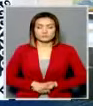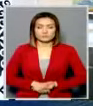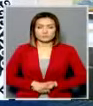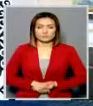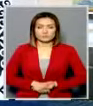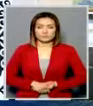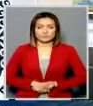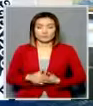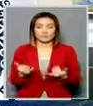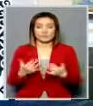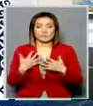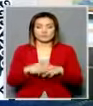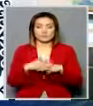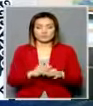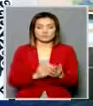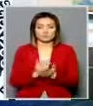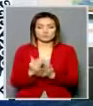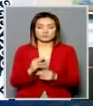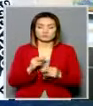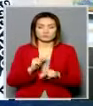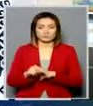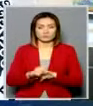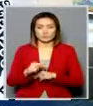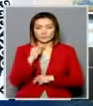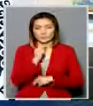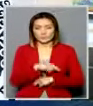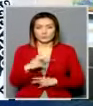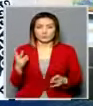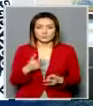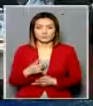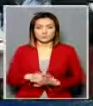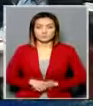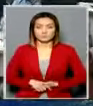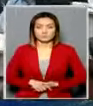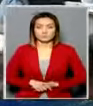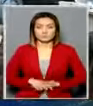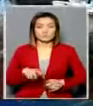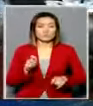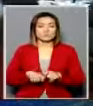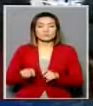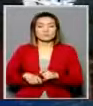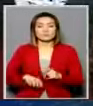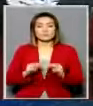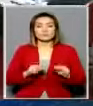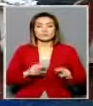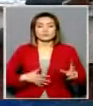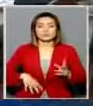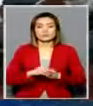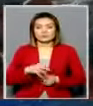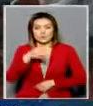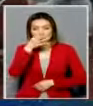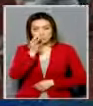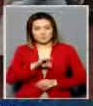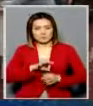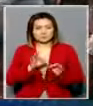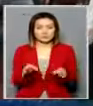қазір математиканың жоғары деп айта аламын. Сынға түсуге келген ұстаздардың барлығы кәсіби